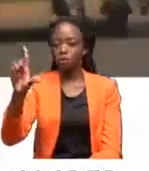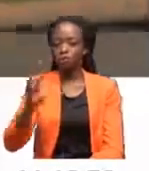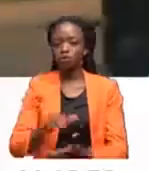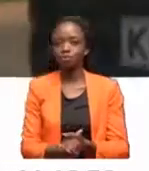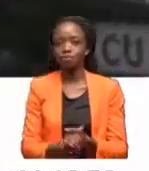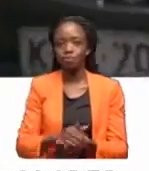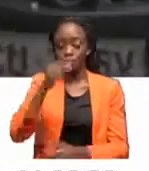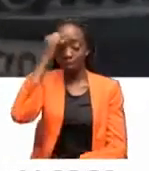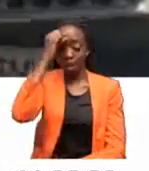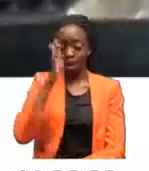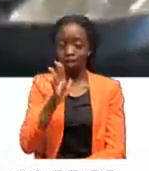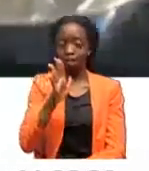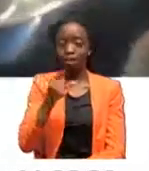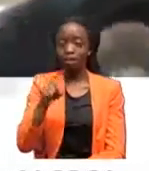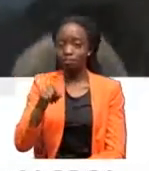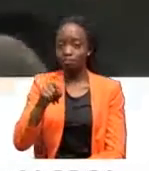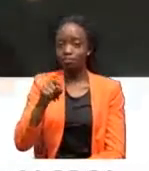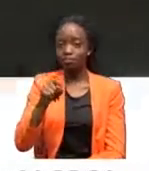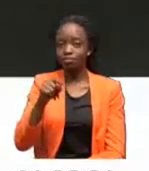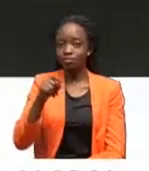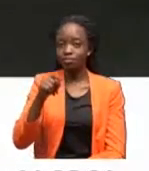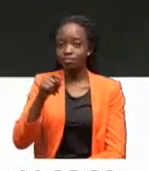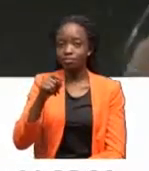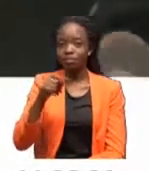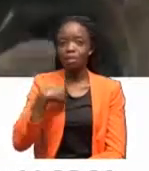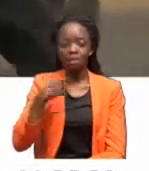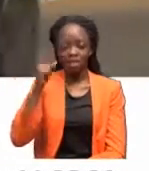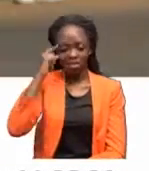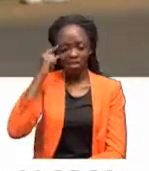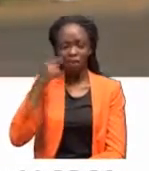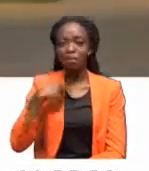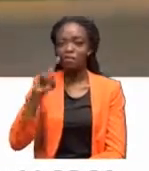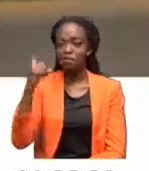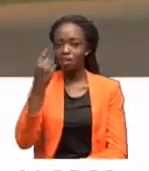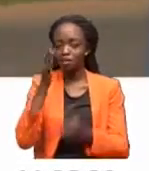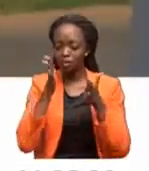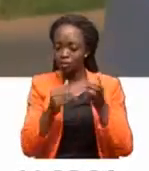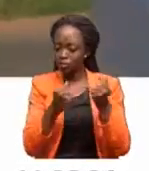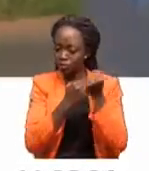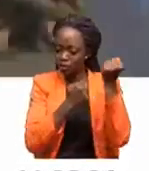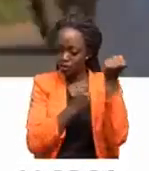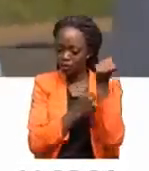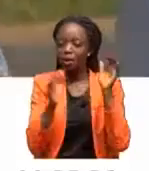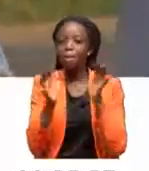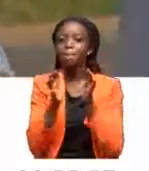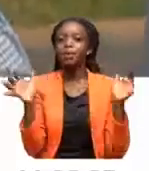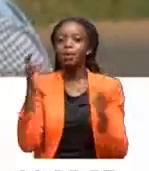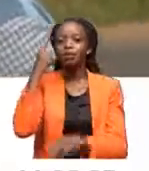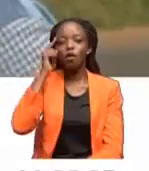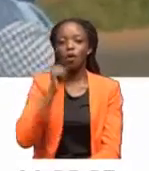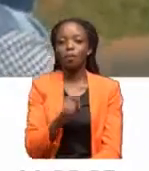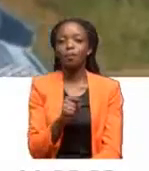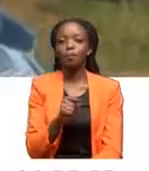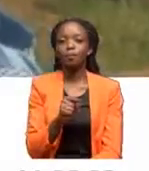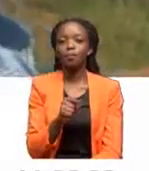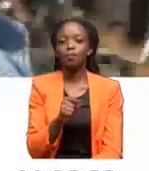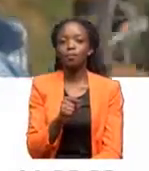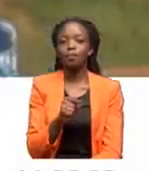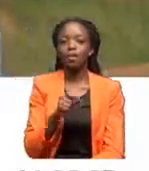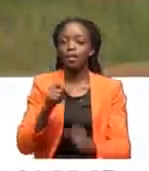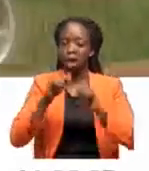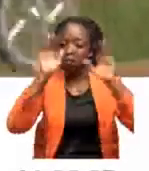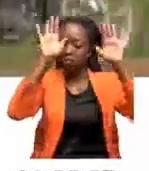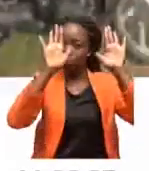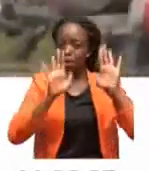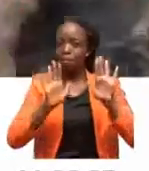Gavana wa Trans Nzoia, nadhani mimi nimekuwa mmoja ambaye nimekuwa supporter wake mkubwa. Katika ile hali ya kampeni mliweza kuona